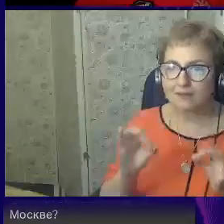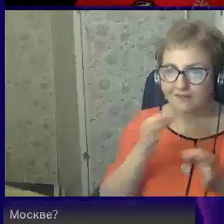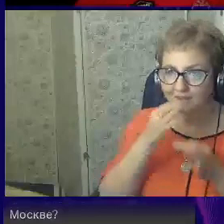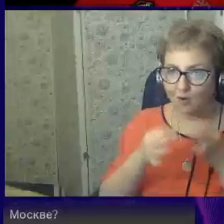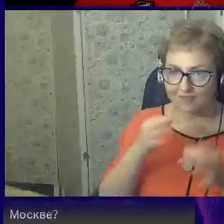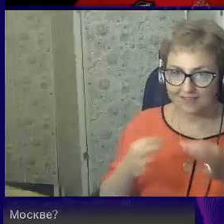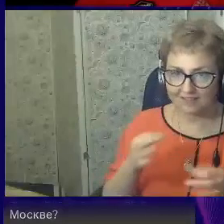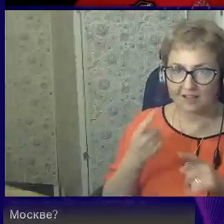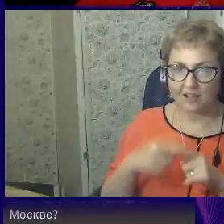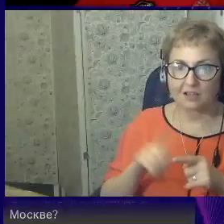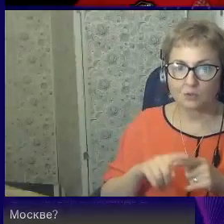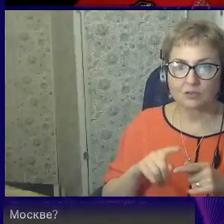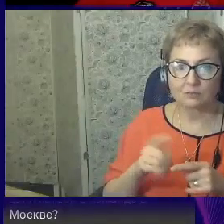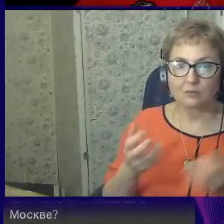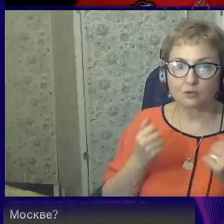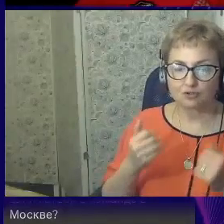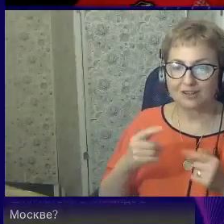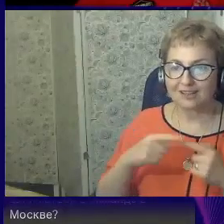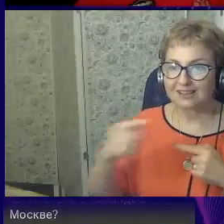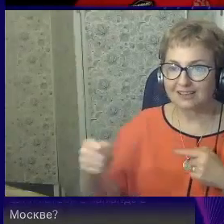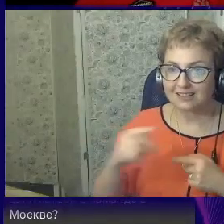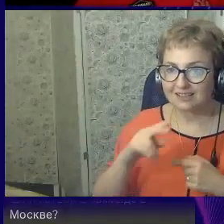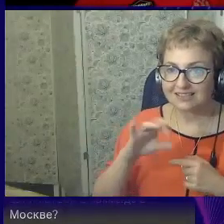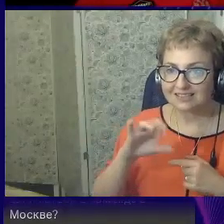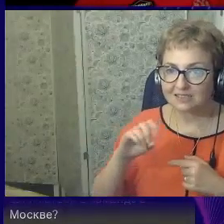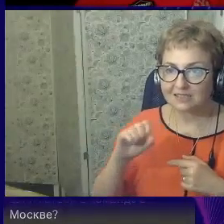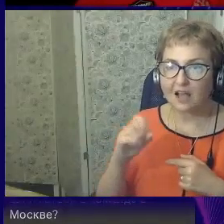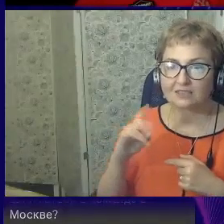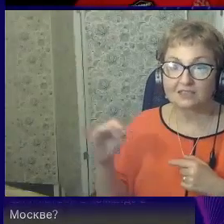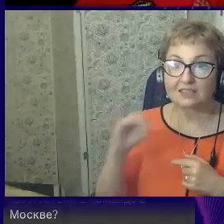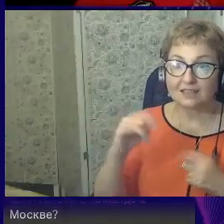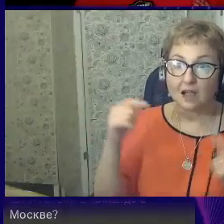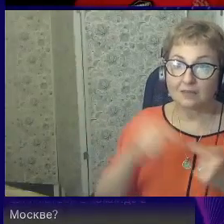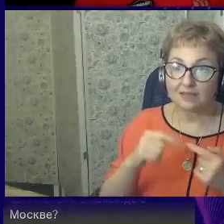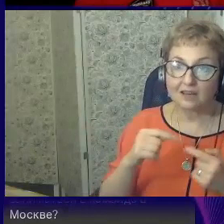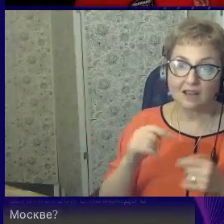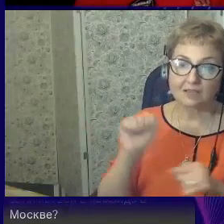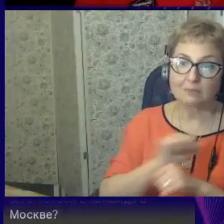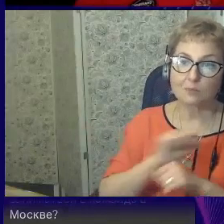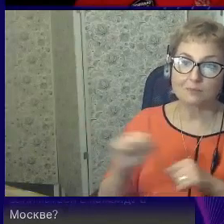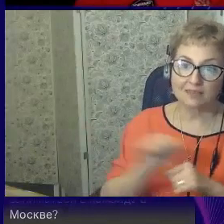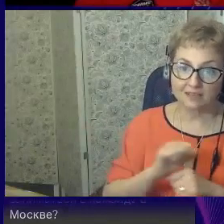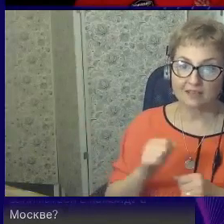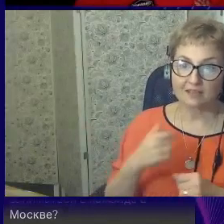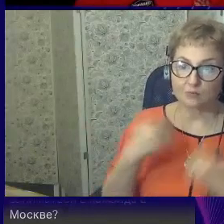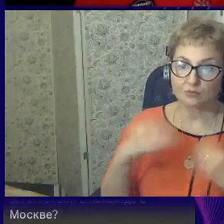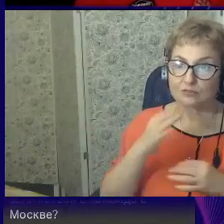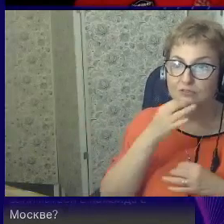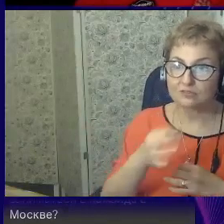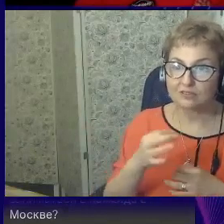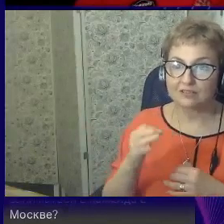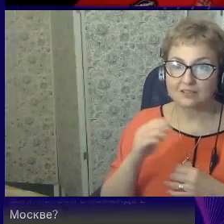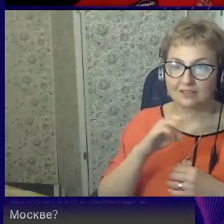правильных ответов, которые получают на дистанции, и таким образом определяется победитель. Но, как я говорю, что